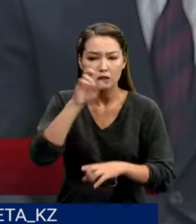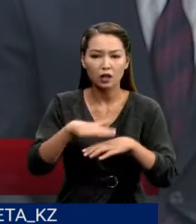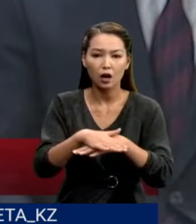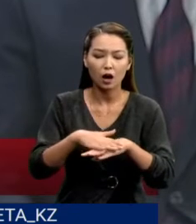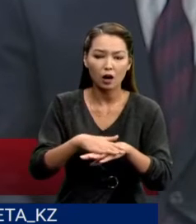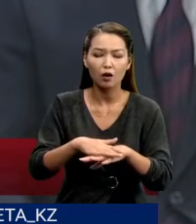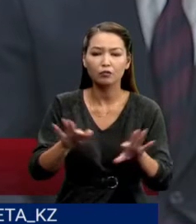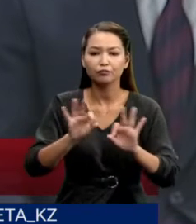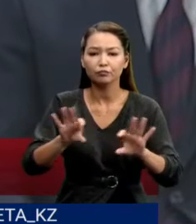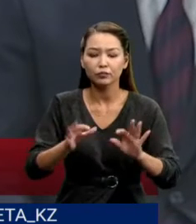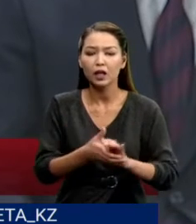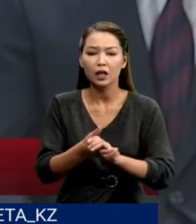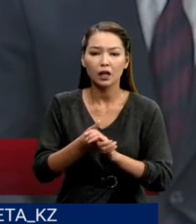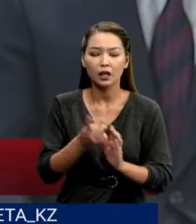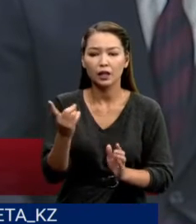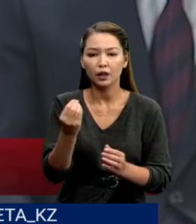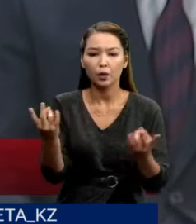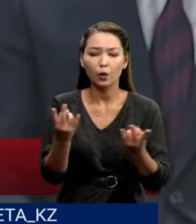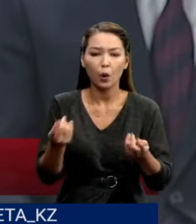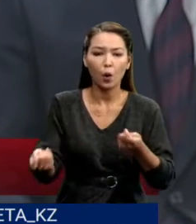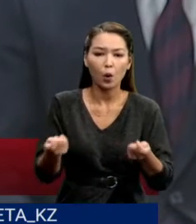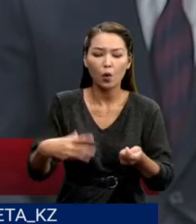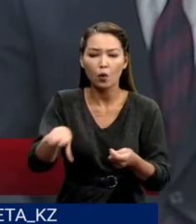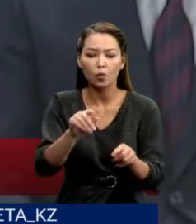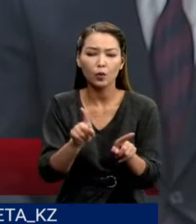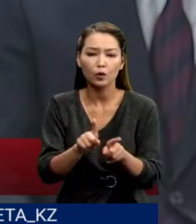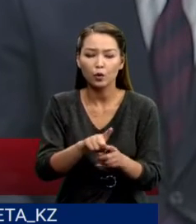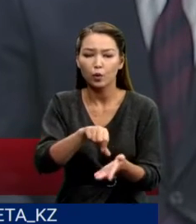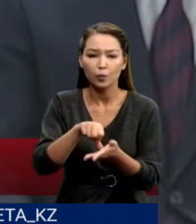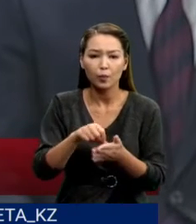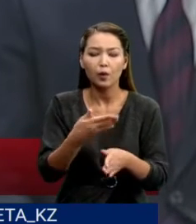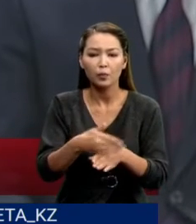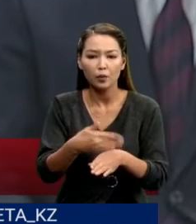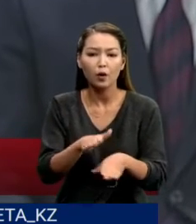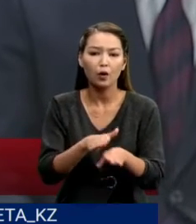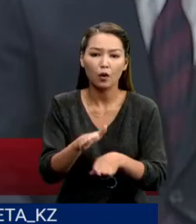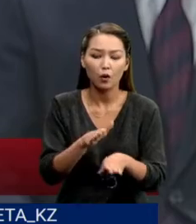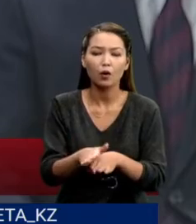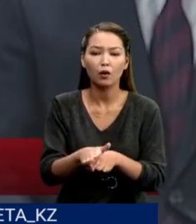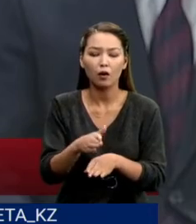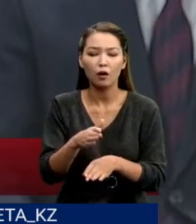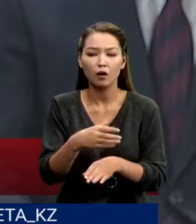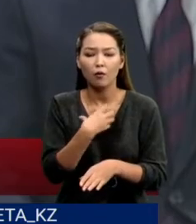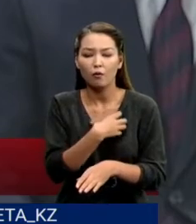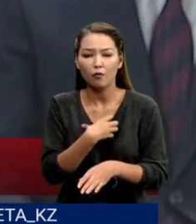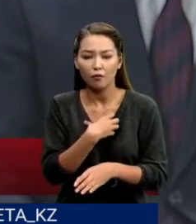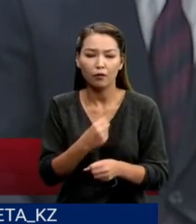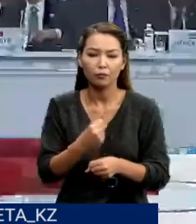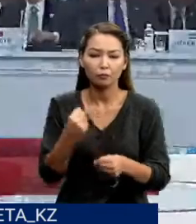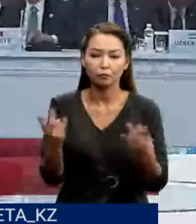жолдау керек. Онда Ауғанстан билігі мен тараптардың өз міндеттемелерін кезең-кезеңмен орындауын белгілейтін алгоритмдер қаралуы